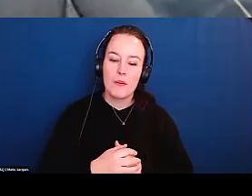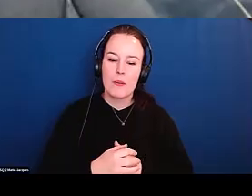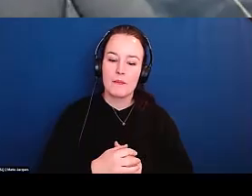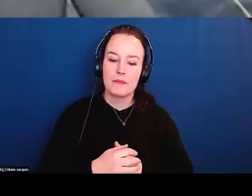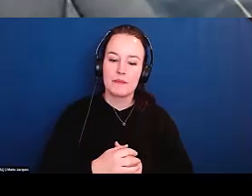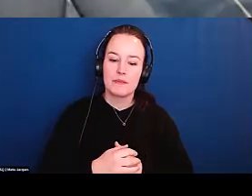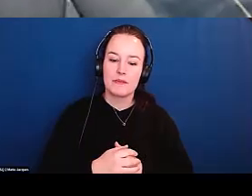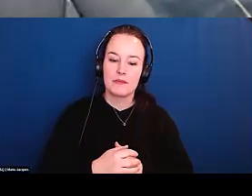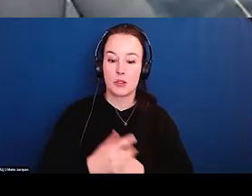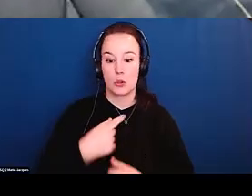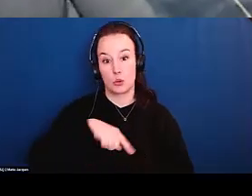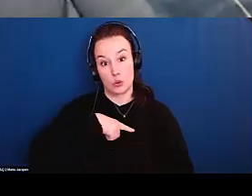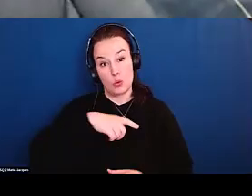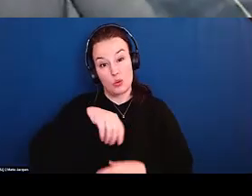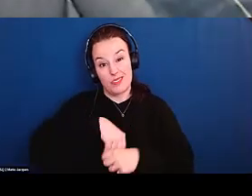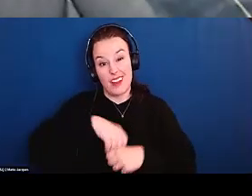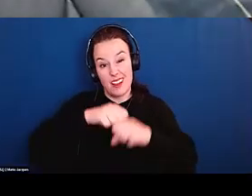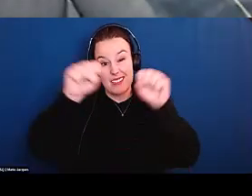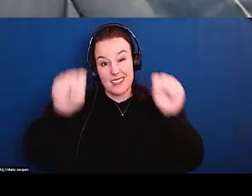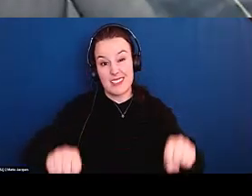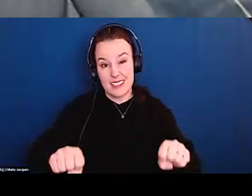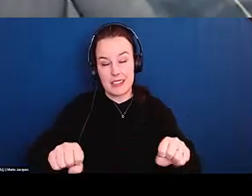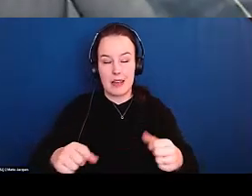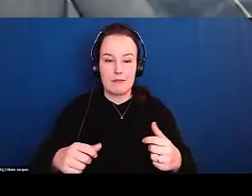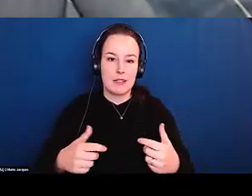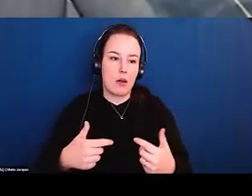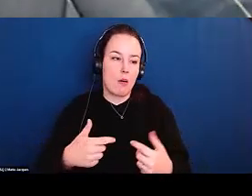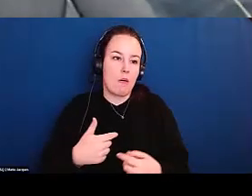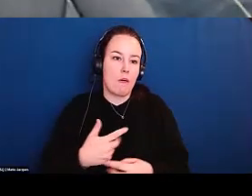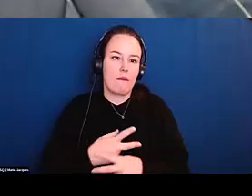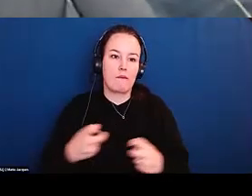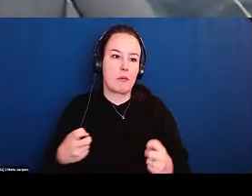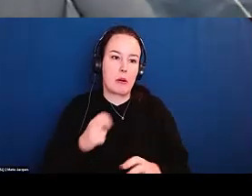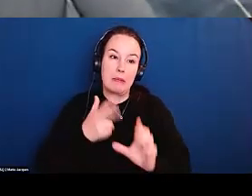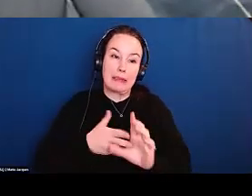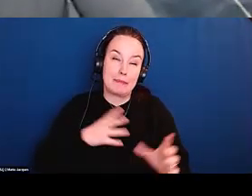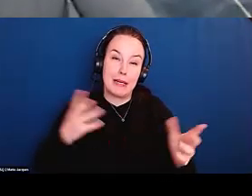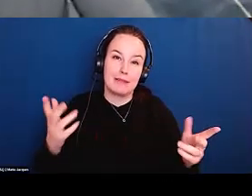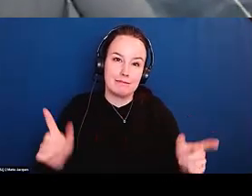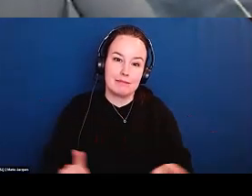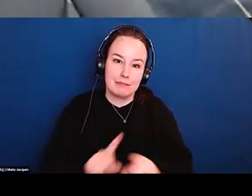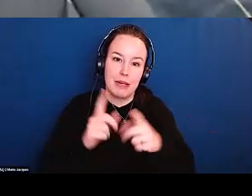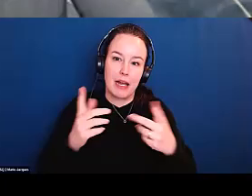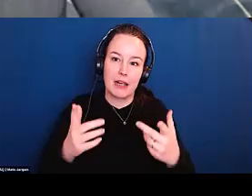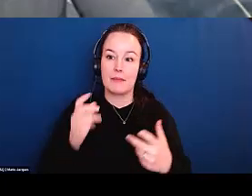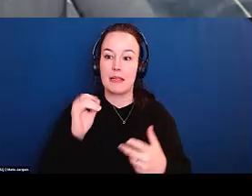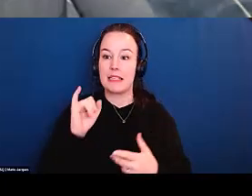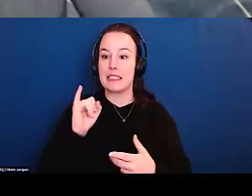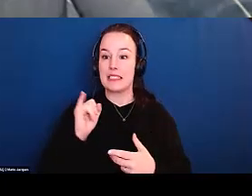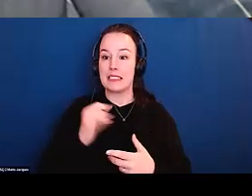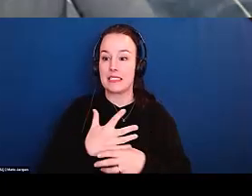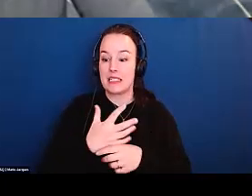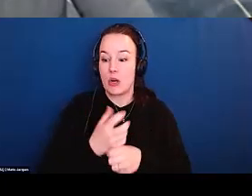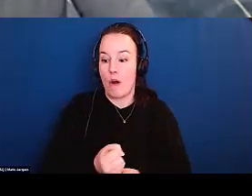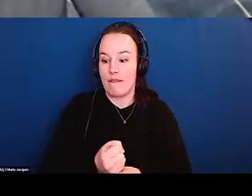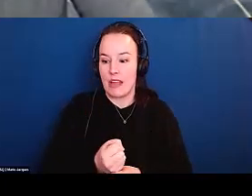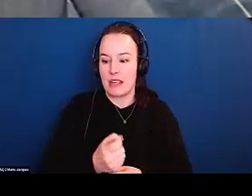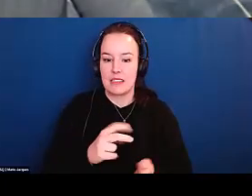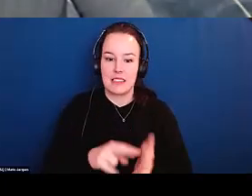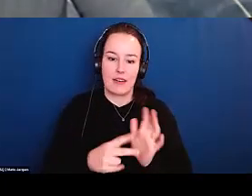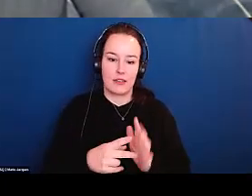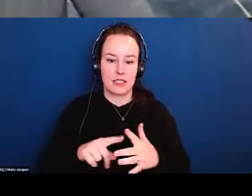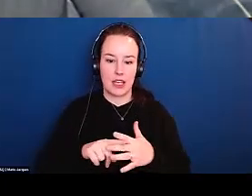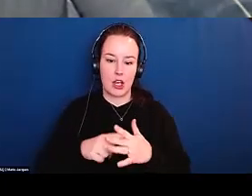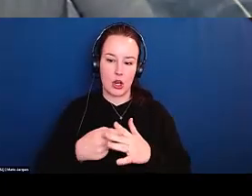partie de ce système, même si on n'a pas envie d'en faire partie, on est là et donc à partir du moment où ils font confiance à nous, c'est-à-dire